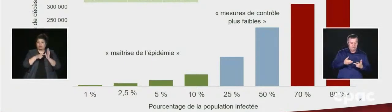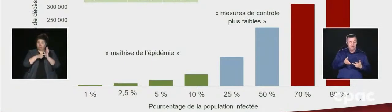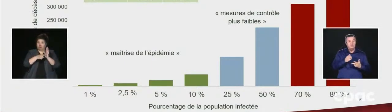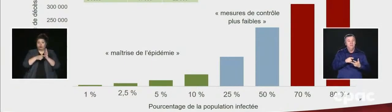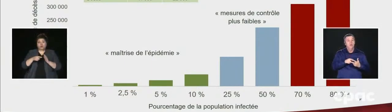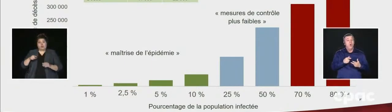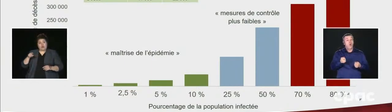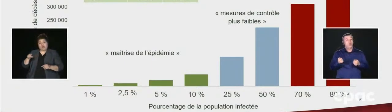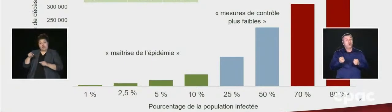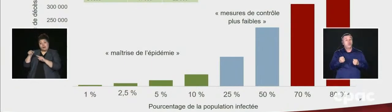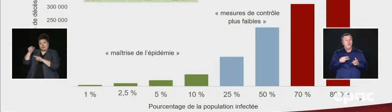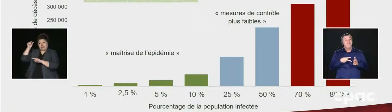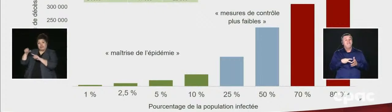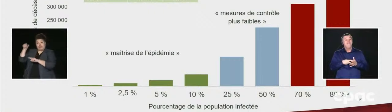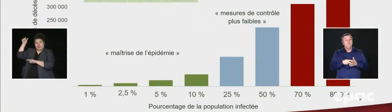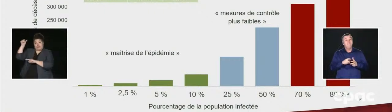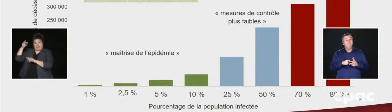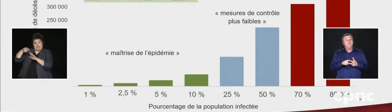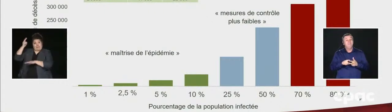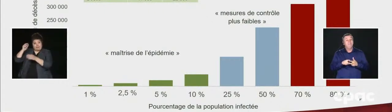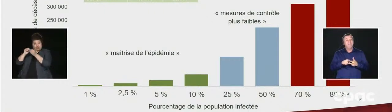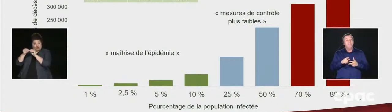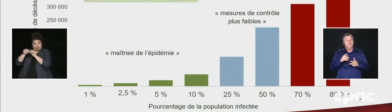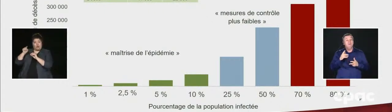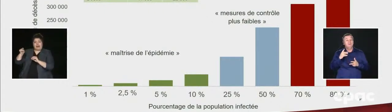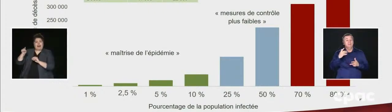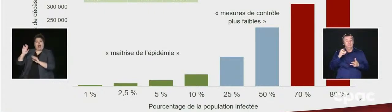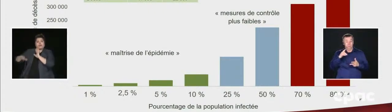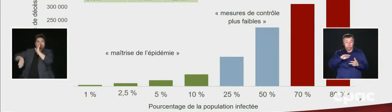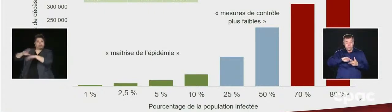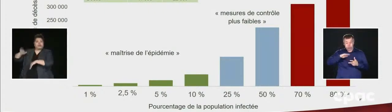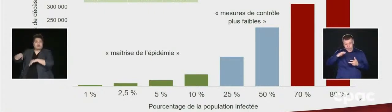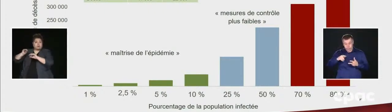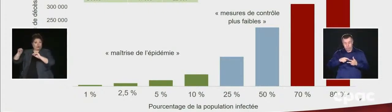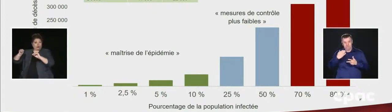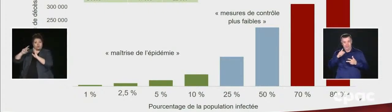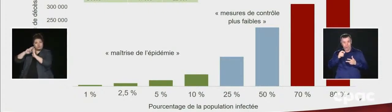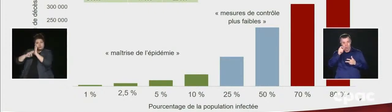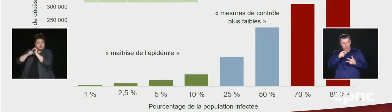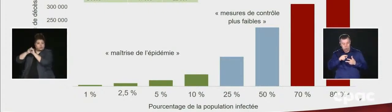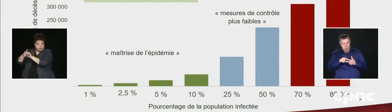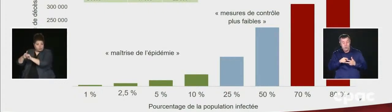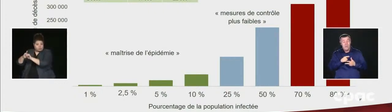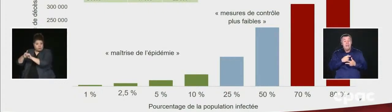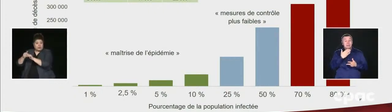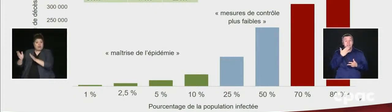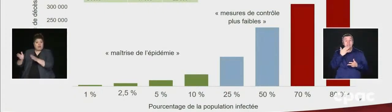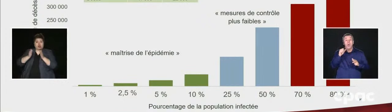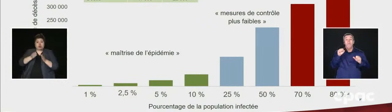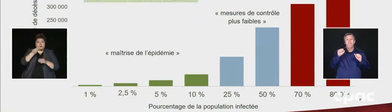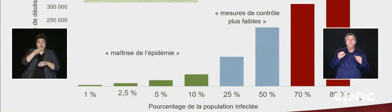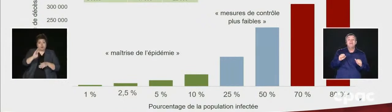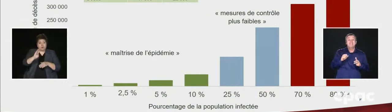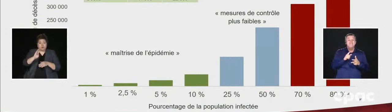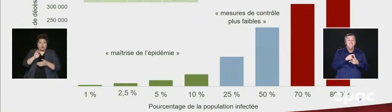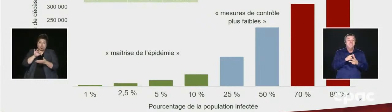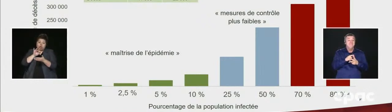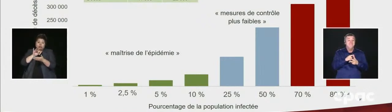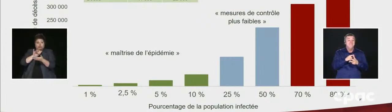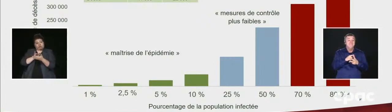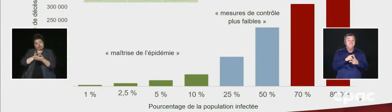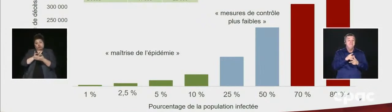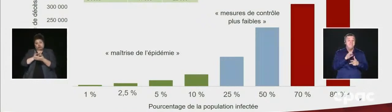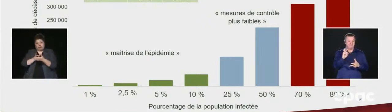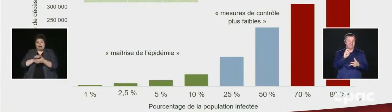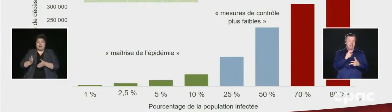qui retardent et réduisent le pic, ce sont les barres bleues. Et le meilleur cas, la maîtrise de l'épidémie, ce sont en vert.